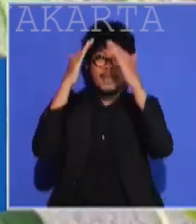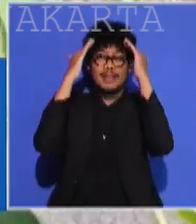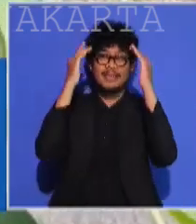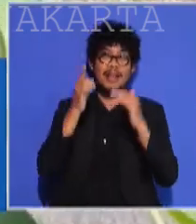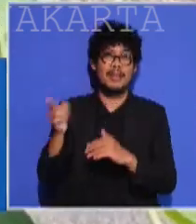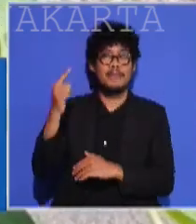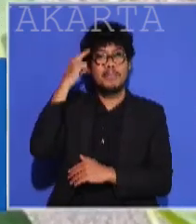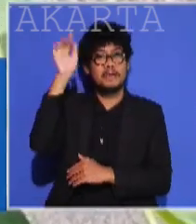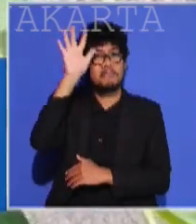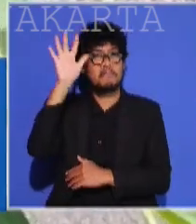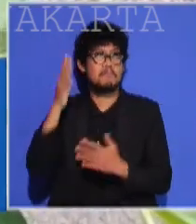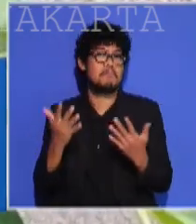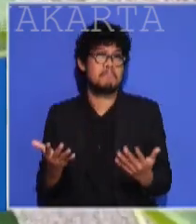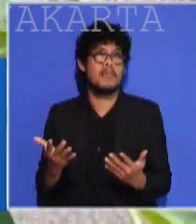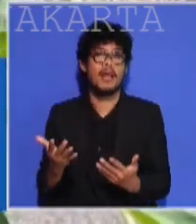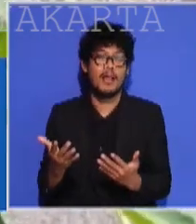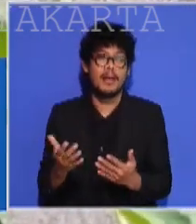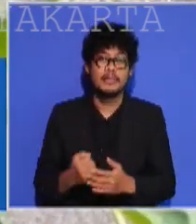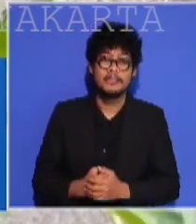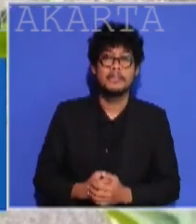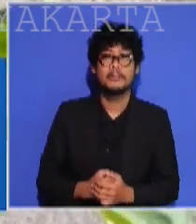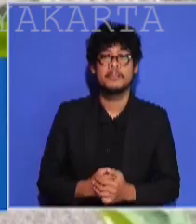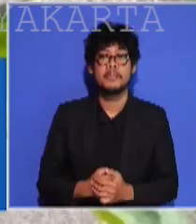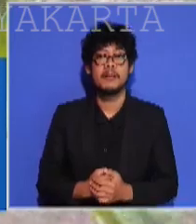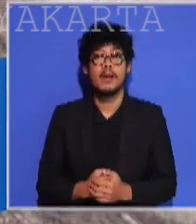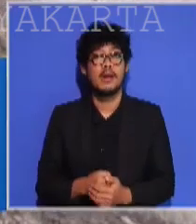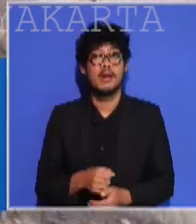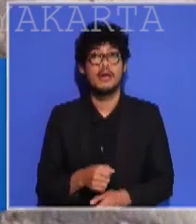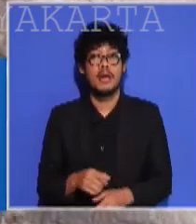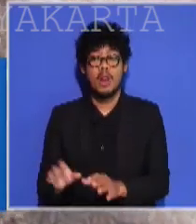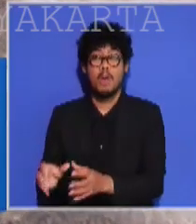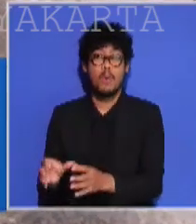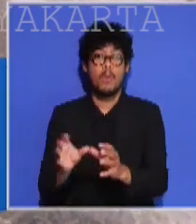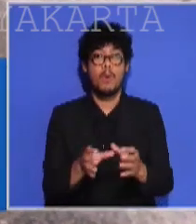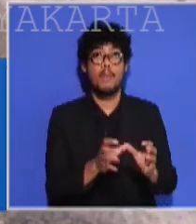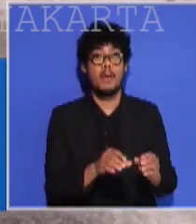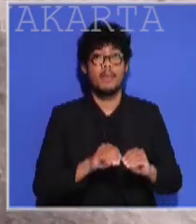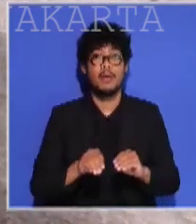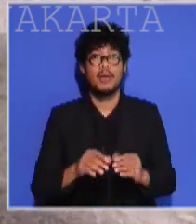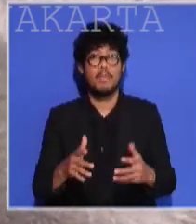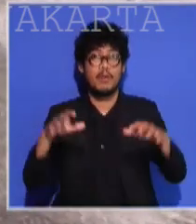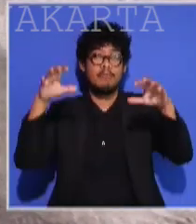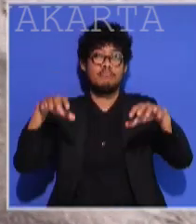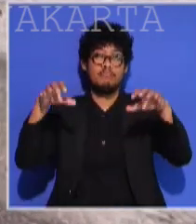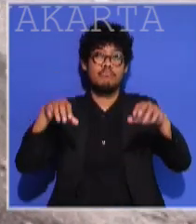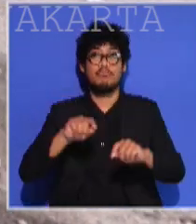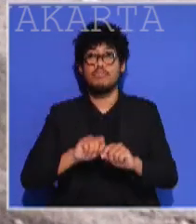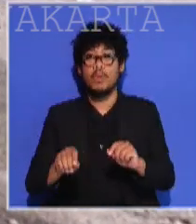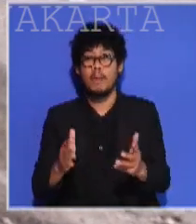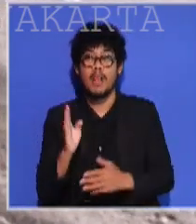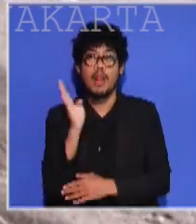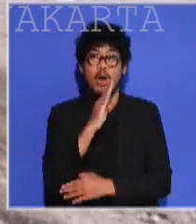kawontenan ewah-ewahan mongso. Mesedaya kadang tani ing laladan menika ing mongso Jawa menika sami nanem lombok lan